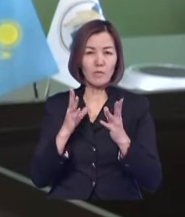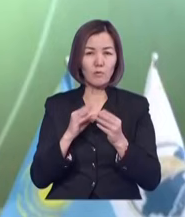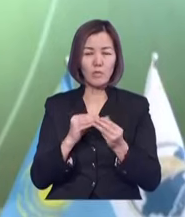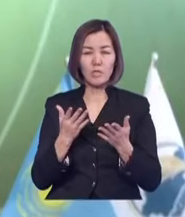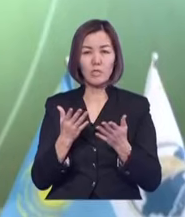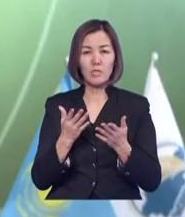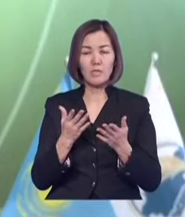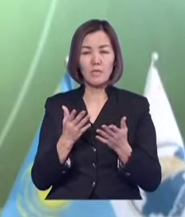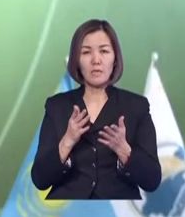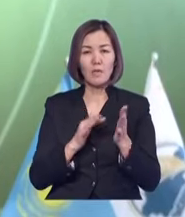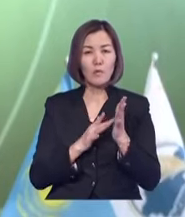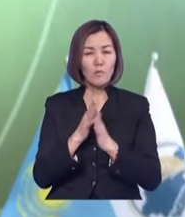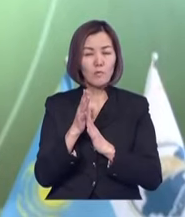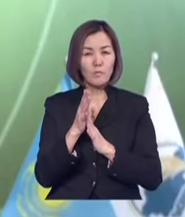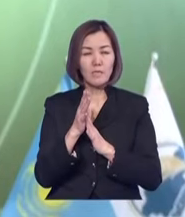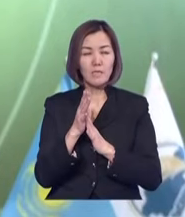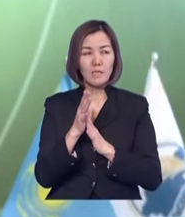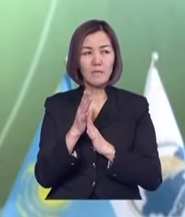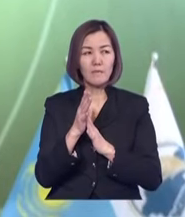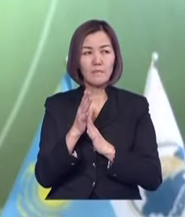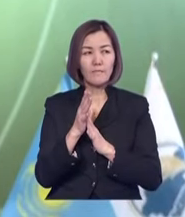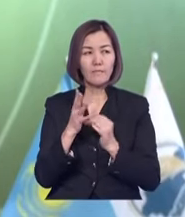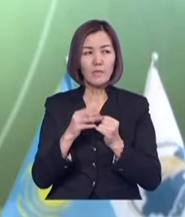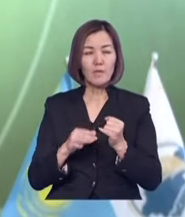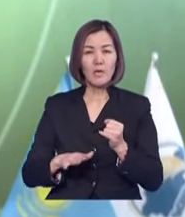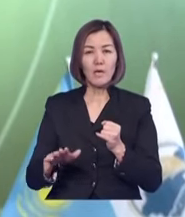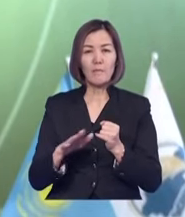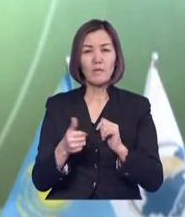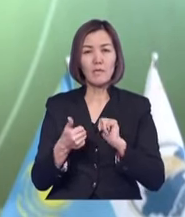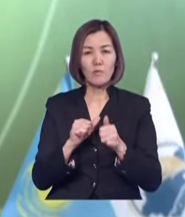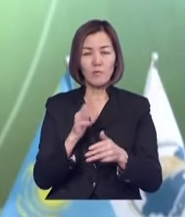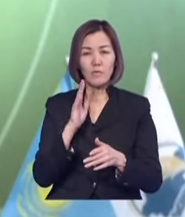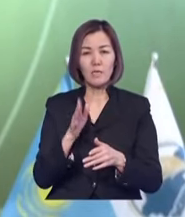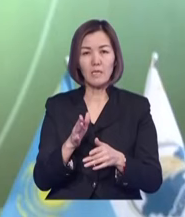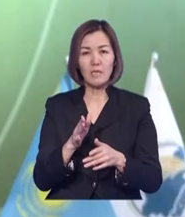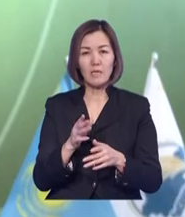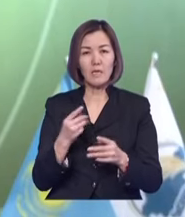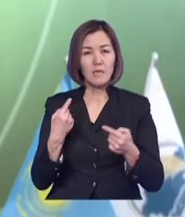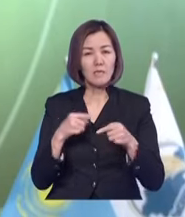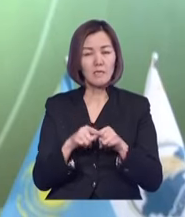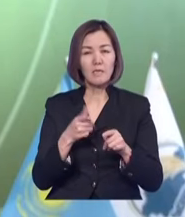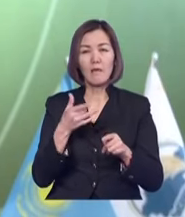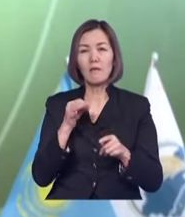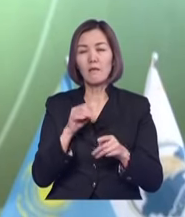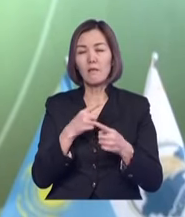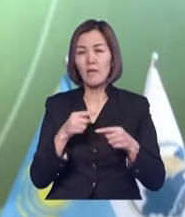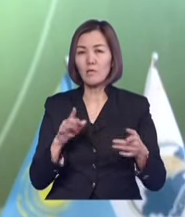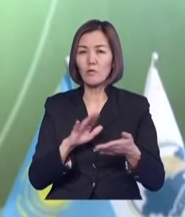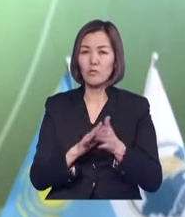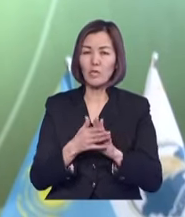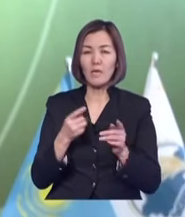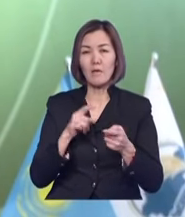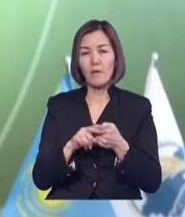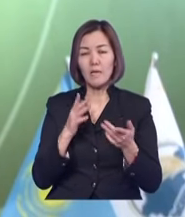нәтижесі. Өсімдіктердің өсу аймақтары өзгереді біріншіден. Жаңа техногенный әртүрлі жағдайлар